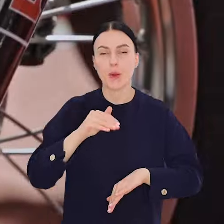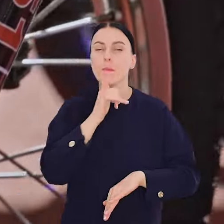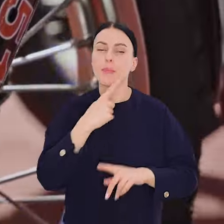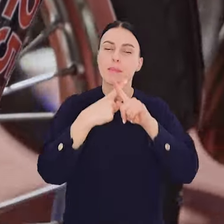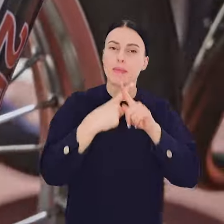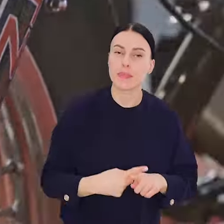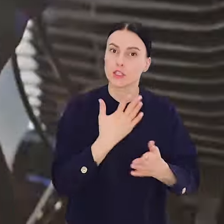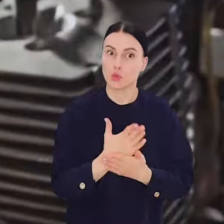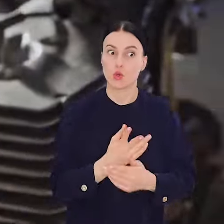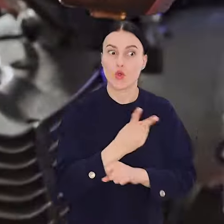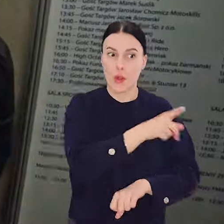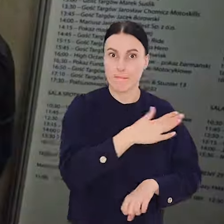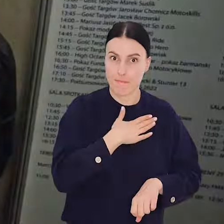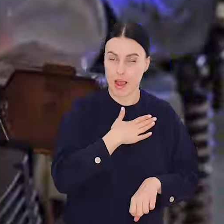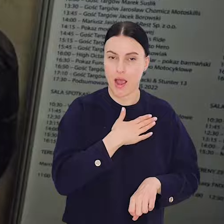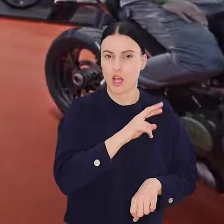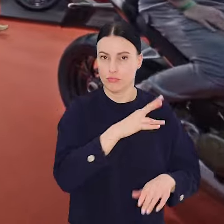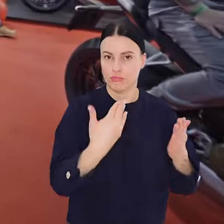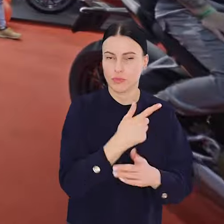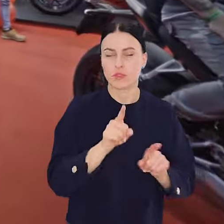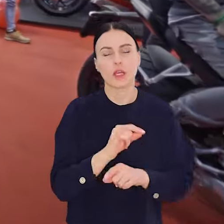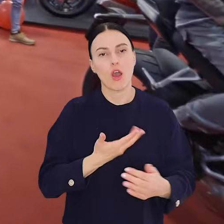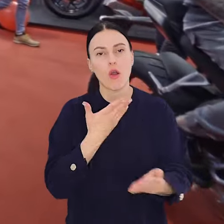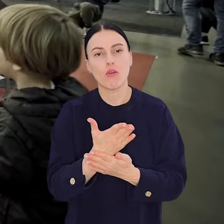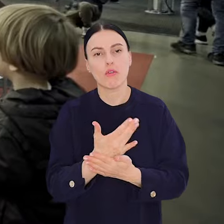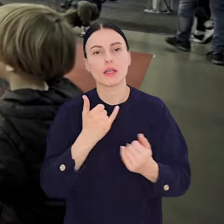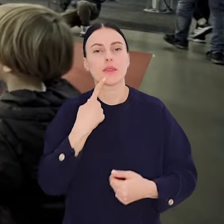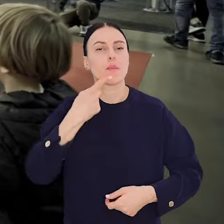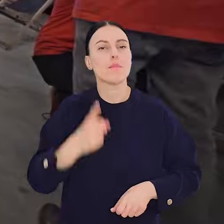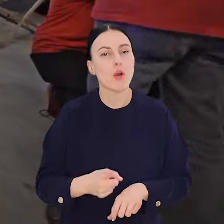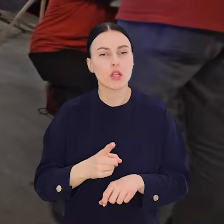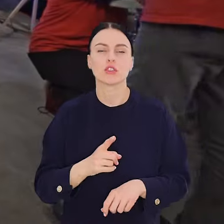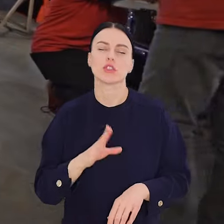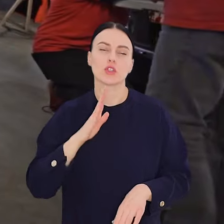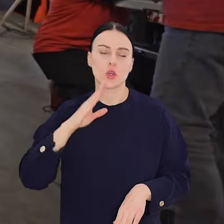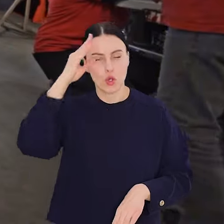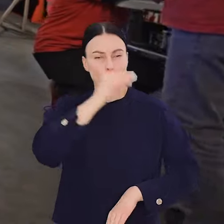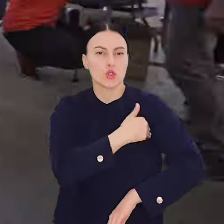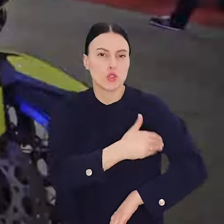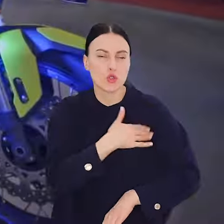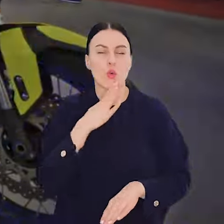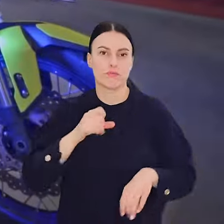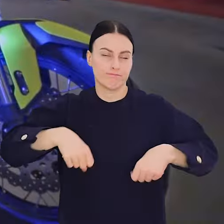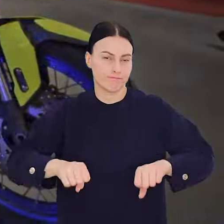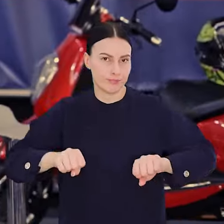będą mogli przetestować dostępne maszyny, a także poznać ofertę rekomendowanych szkół jazdy.